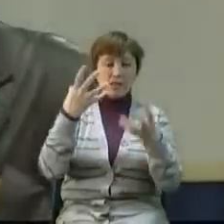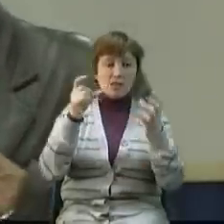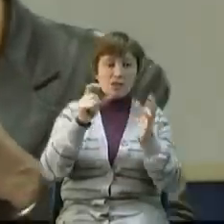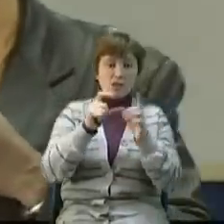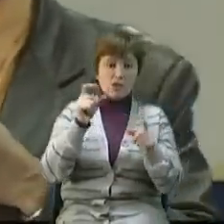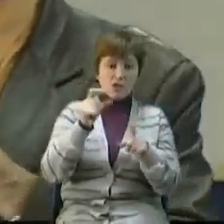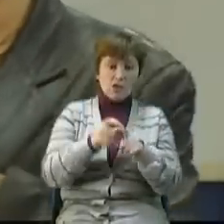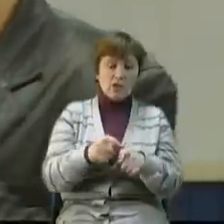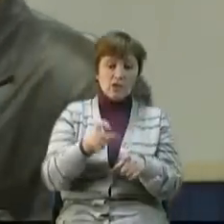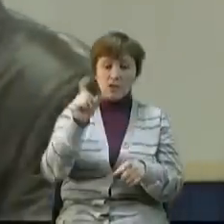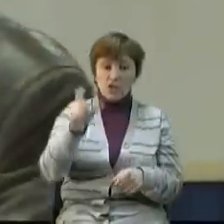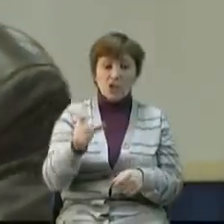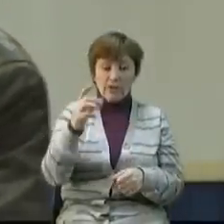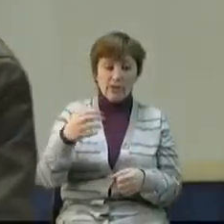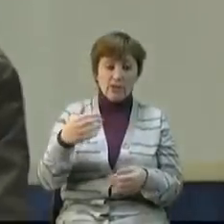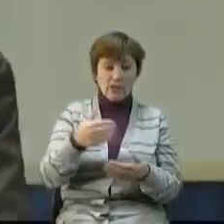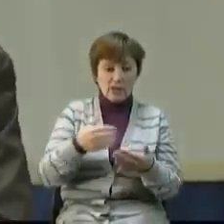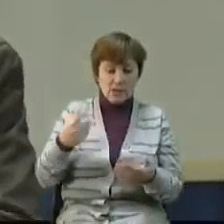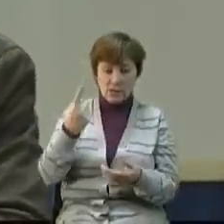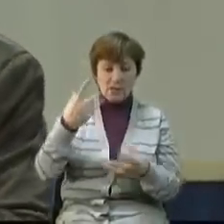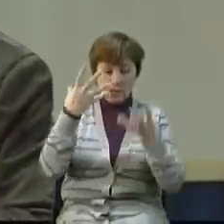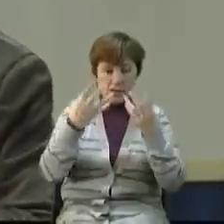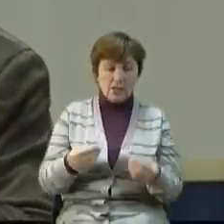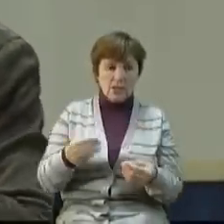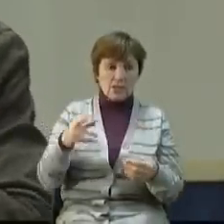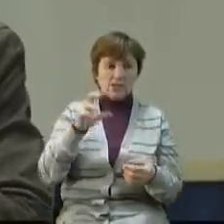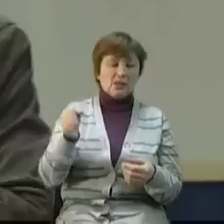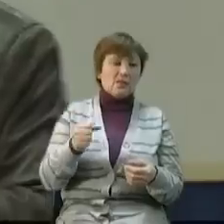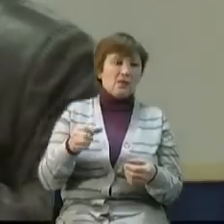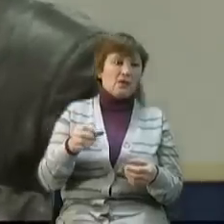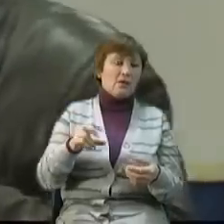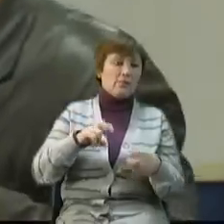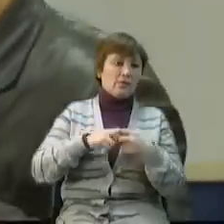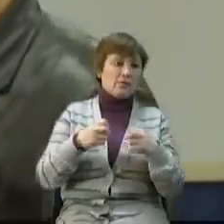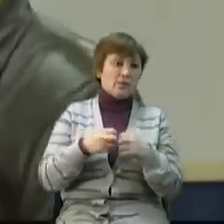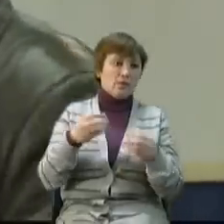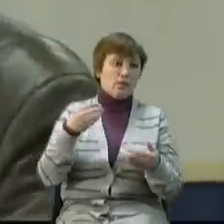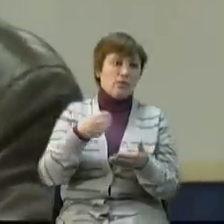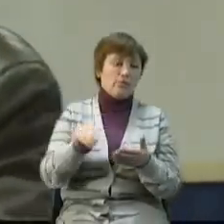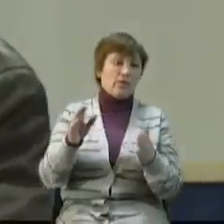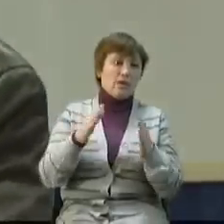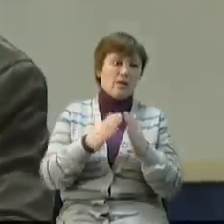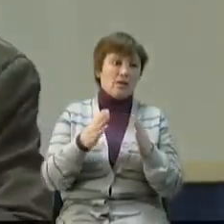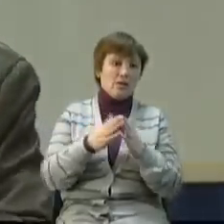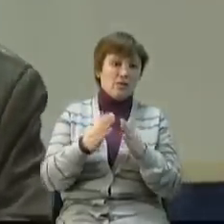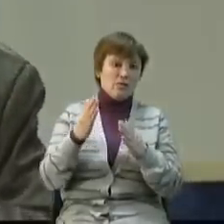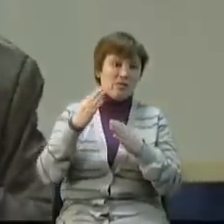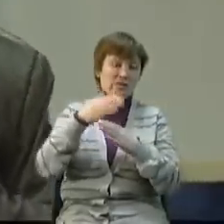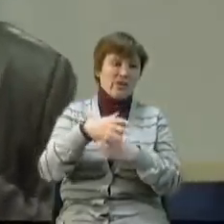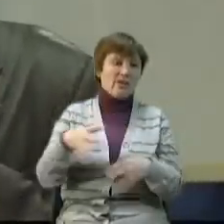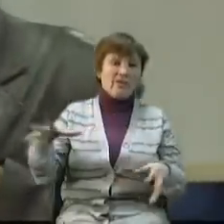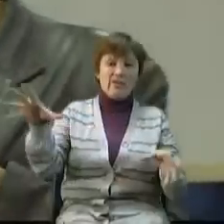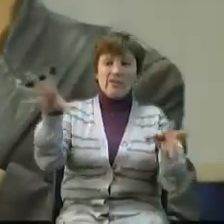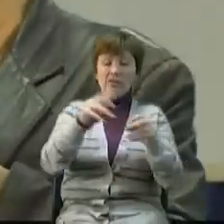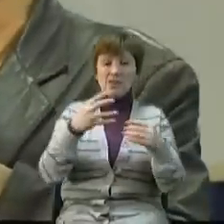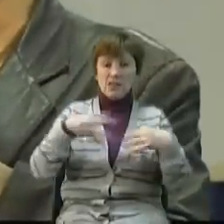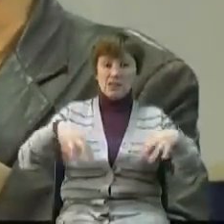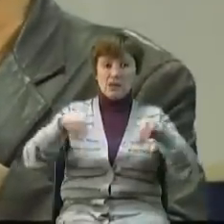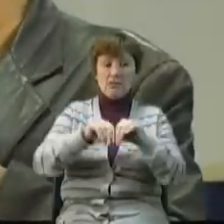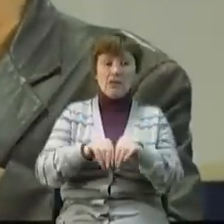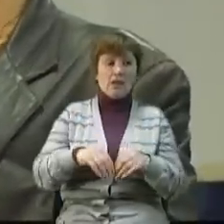за день до этого катаклизма, он купил дом и въехал всей семьей на берег моря.